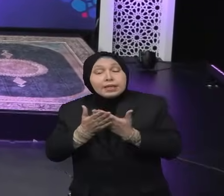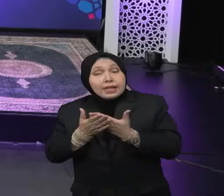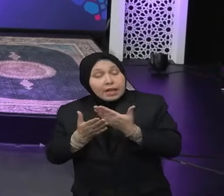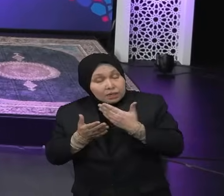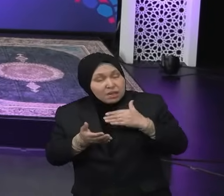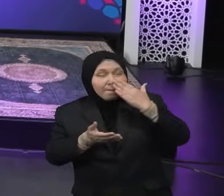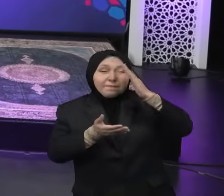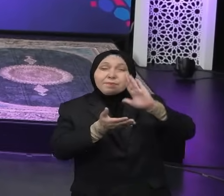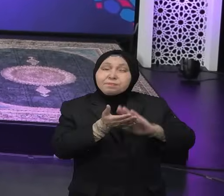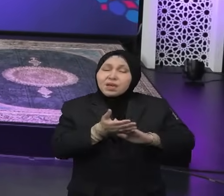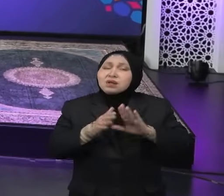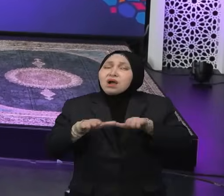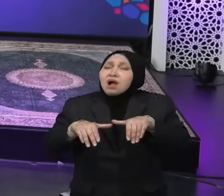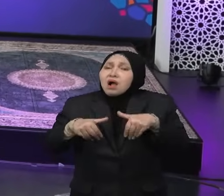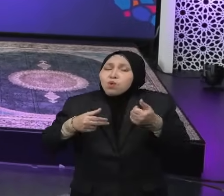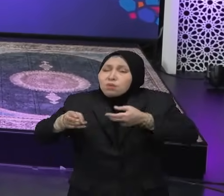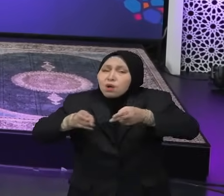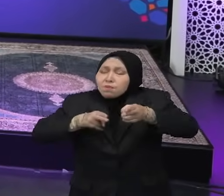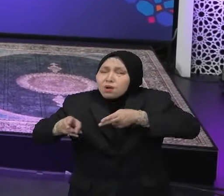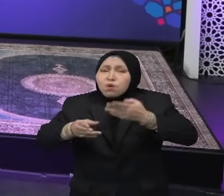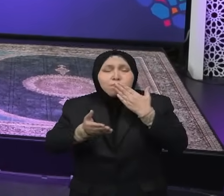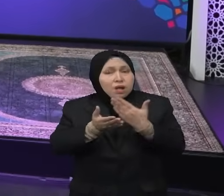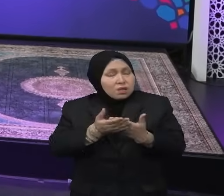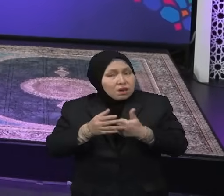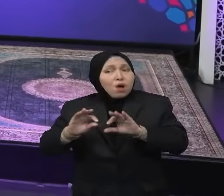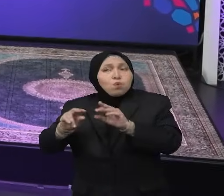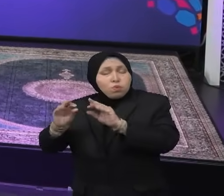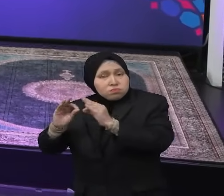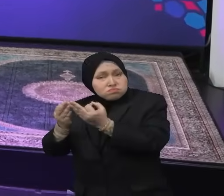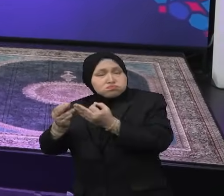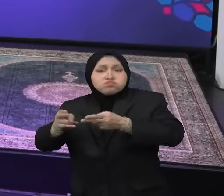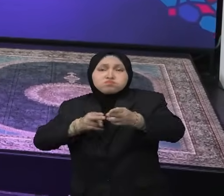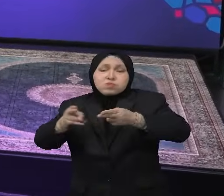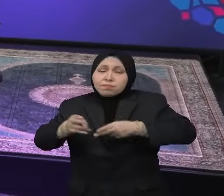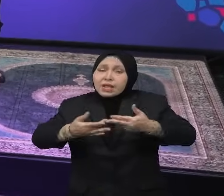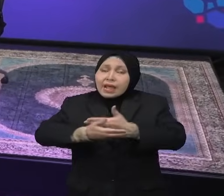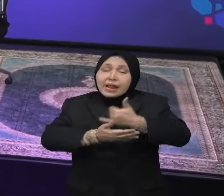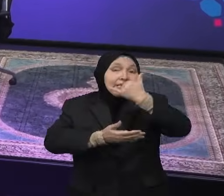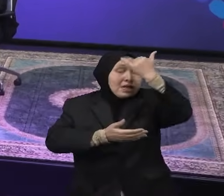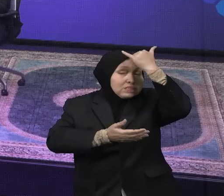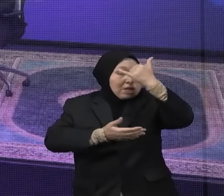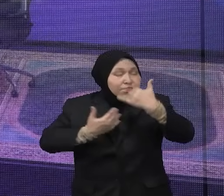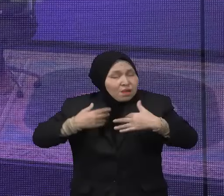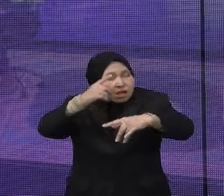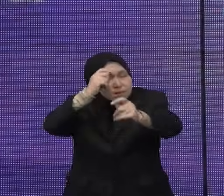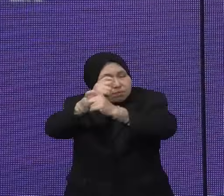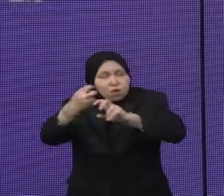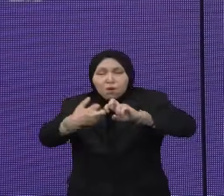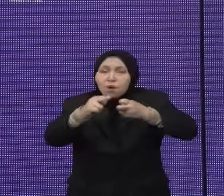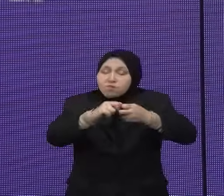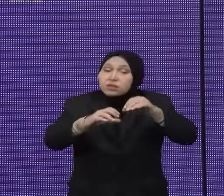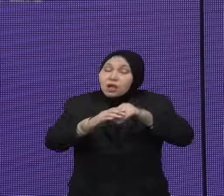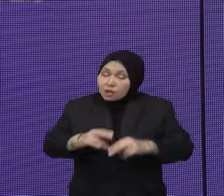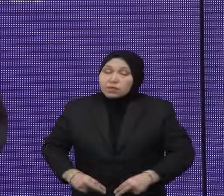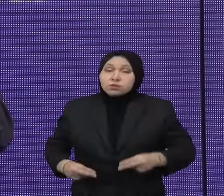Yang baik, bagaimana mereka menguruskan ahli keluarga, bagaimana mereka menguruskan anak yatim, takwa, konflik